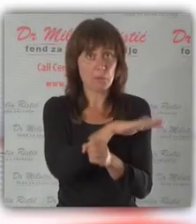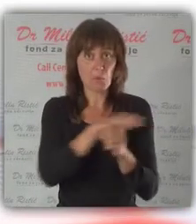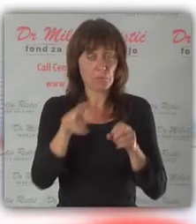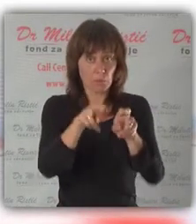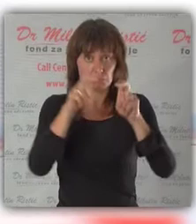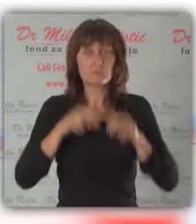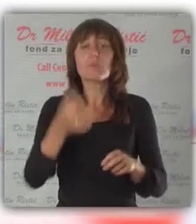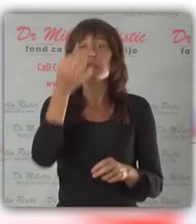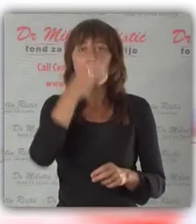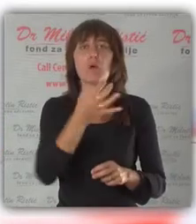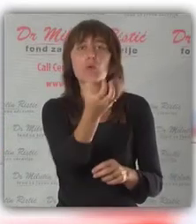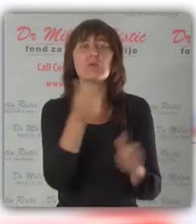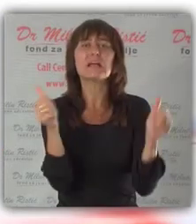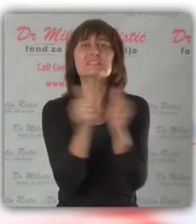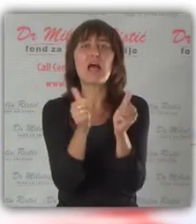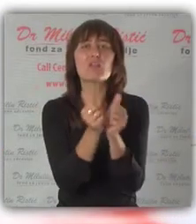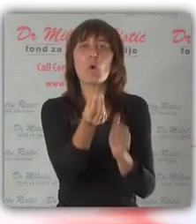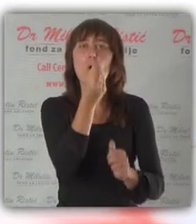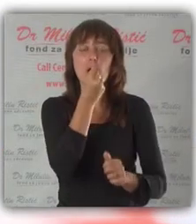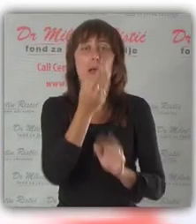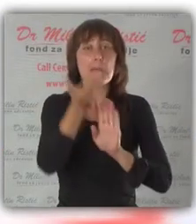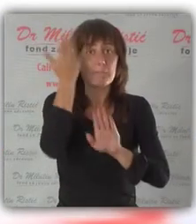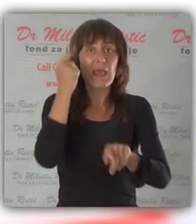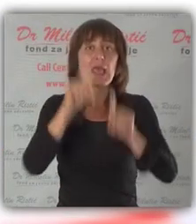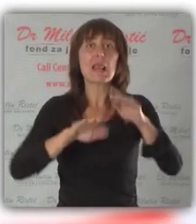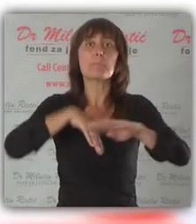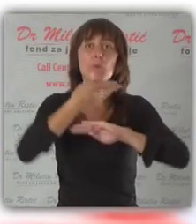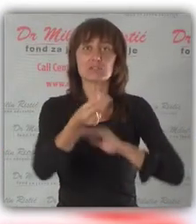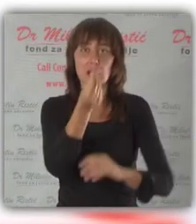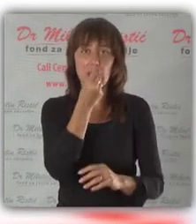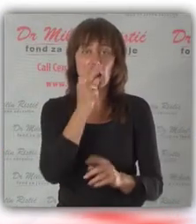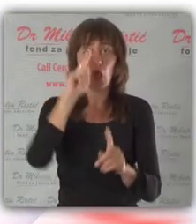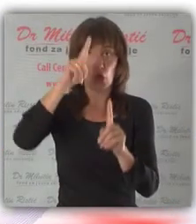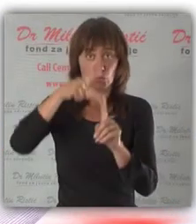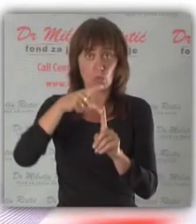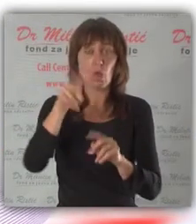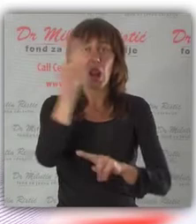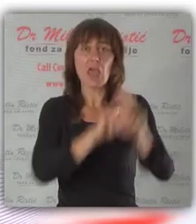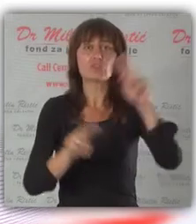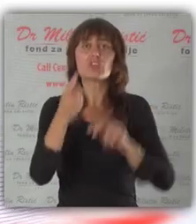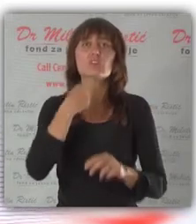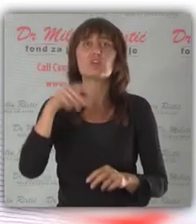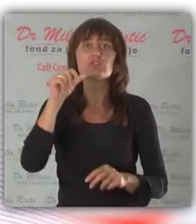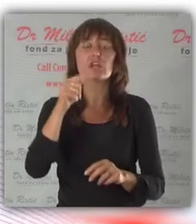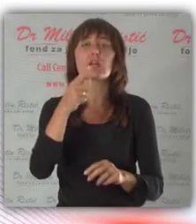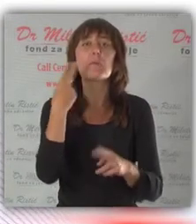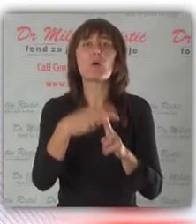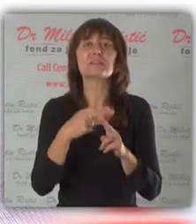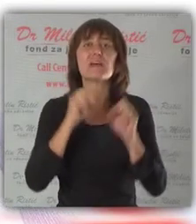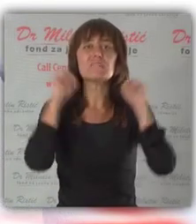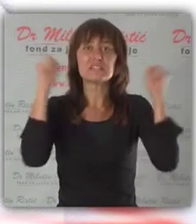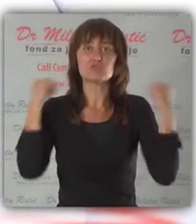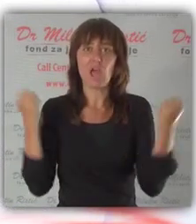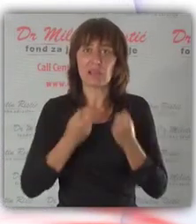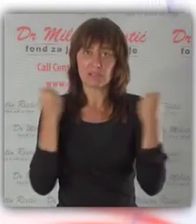ne mogu u potpunosti da ga se odreknu, najbolje je da ga uzimaju uz obroke, znači neposredno pre ili posle obroka. Druga karika u lečenju šećerne bolesti jeste